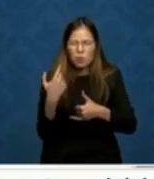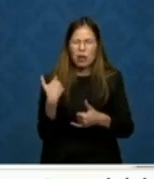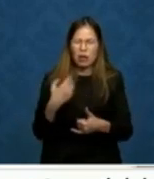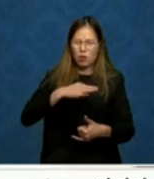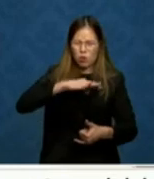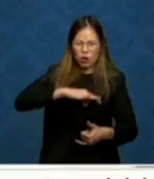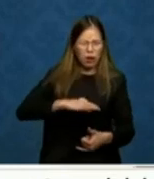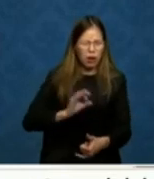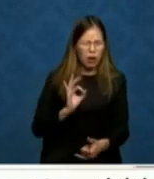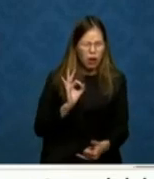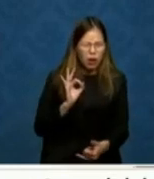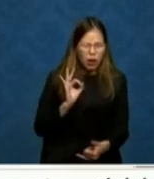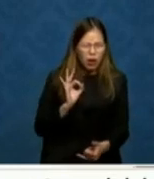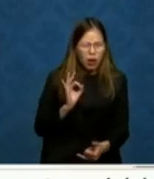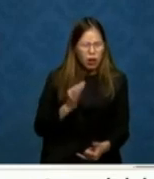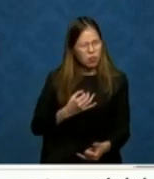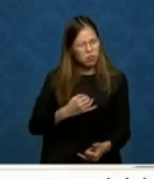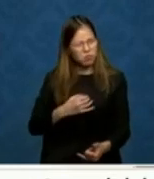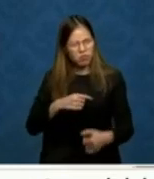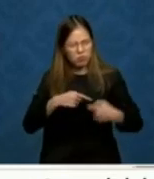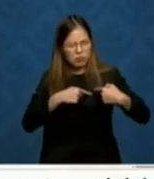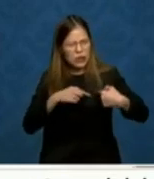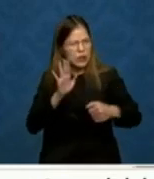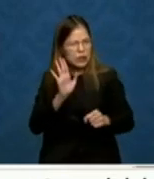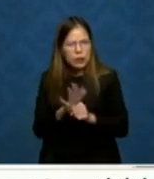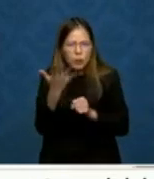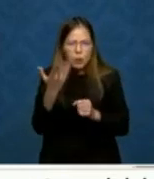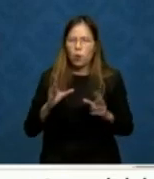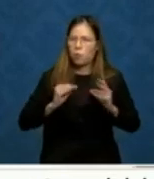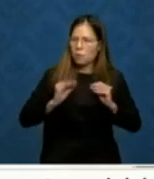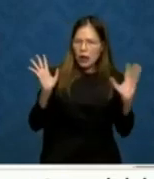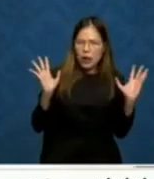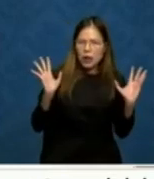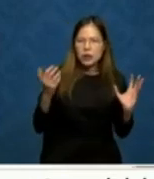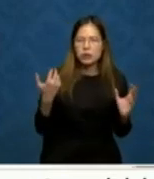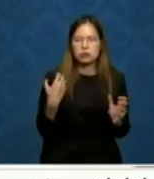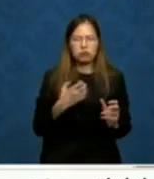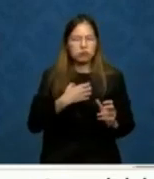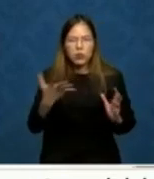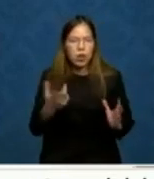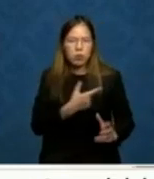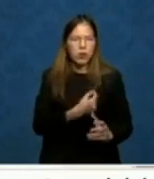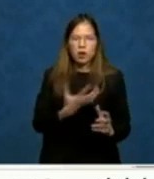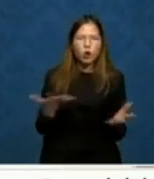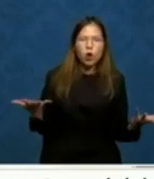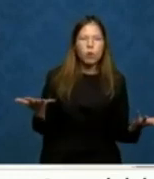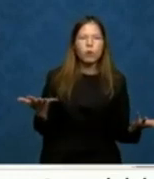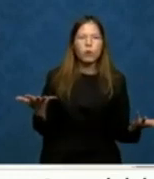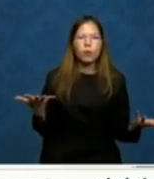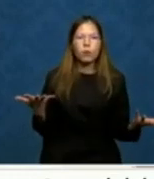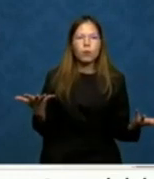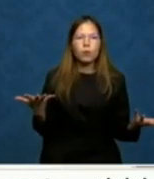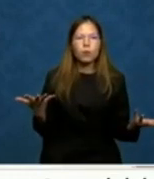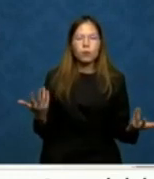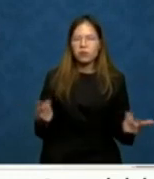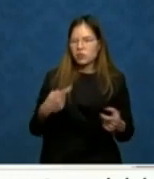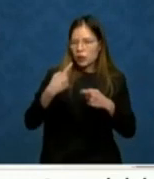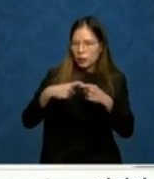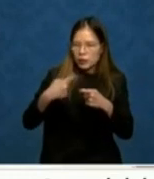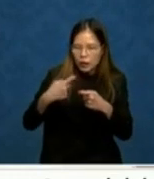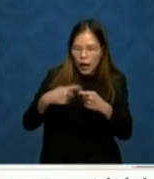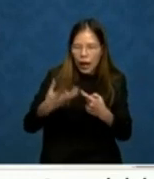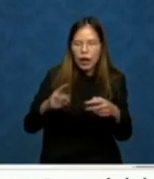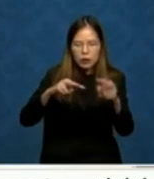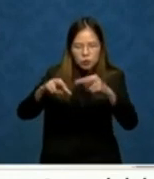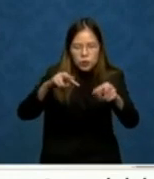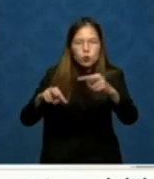อเคไม่พอใจไม่ยอมรับไม่อยากให้เกิดขึ้นกับตัวเขาแล้วตรงนี้ครับที่มันยากในแง่ของการพิสู